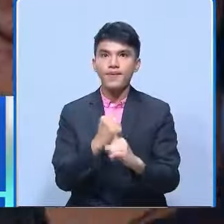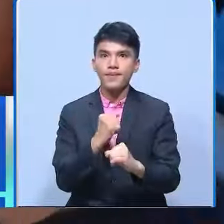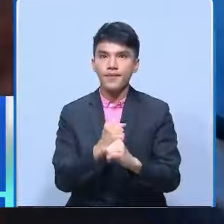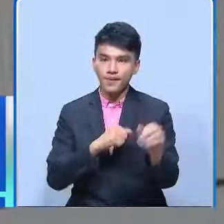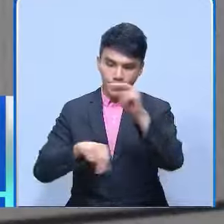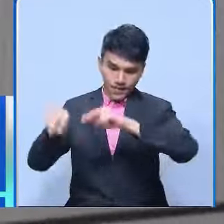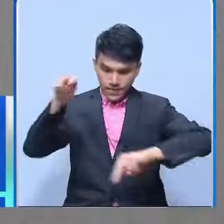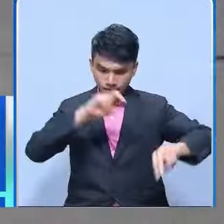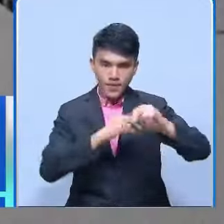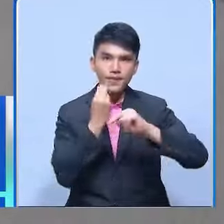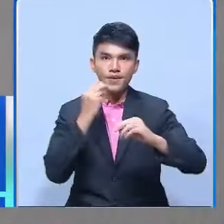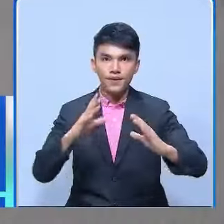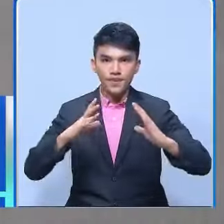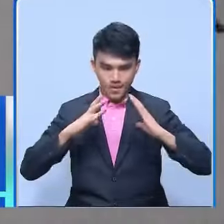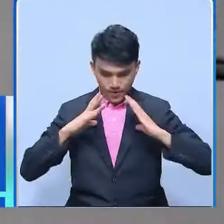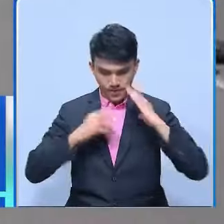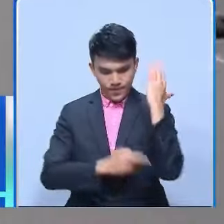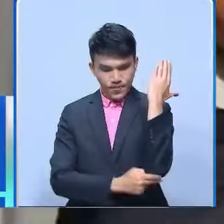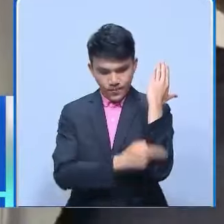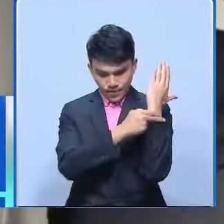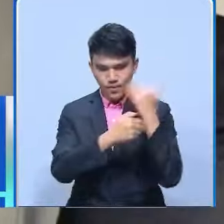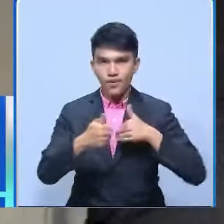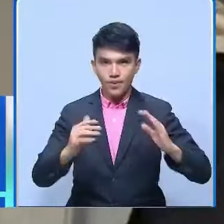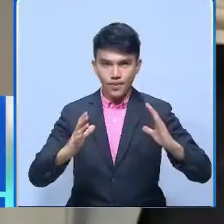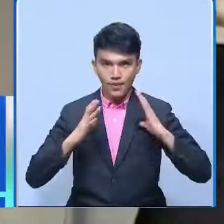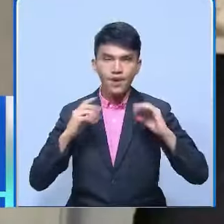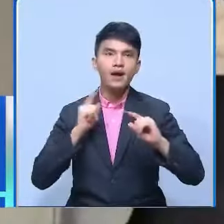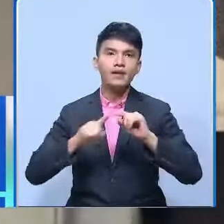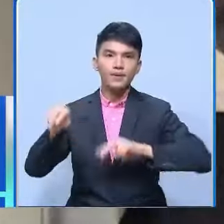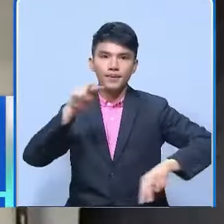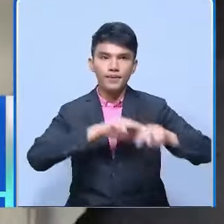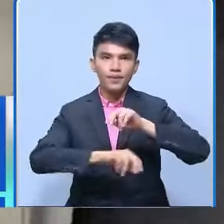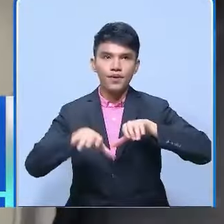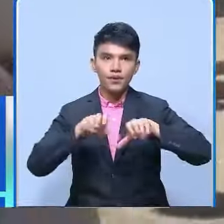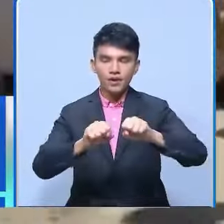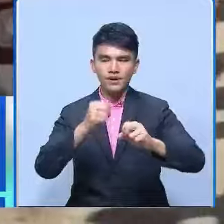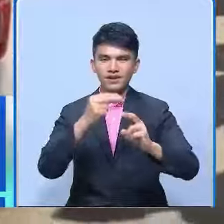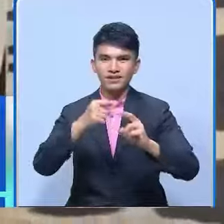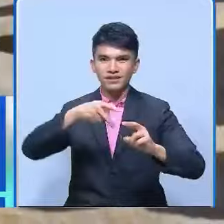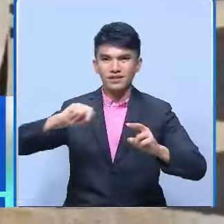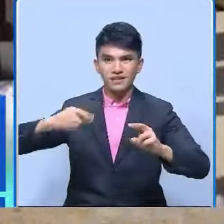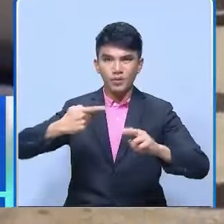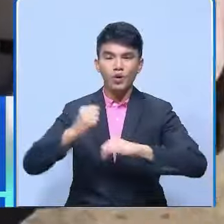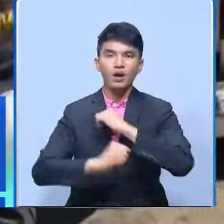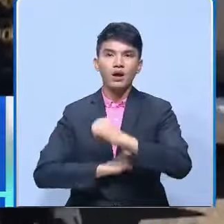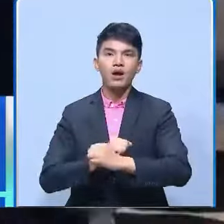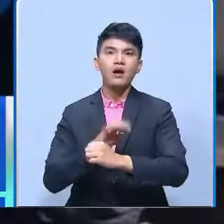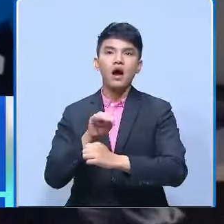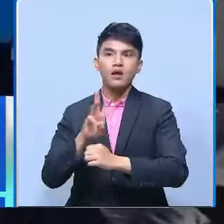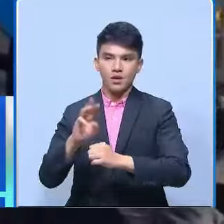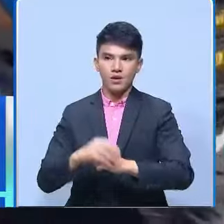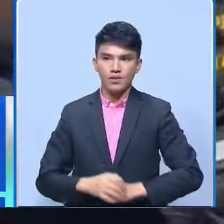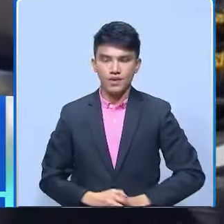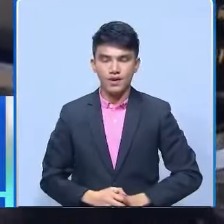พรหมตรวจค้นบ้านพักโรงแรมรีสอร์ทเตรียมที่จะล่าตัวในพงพีระหรือว่าโอ๋อายุ 46ปีและนาย